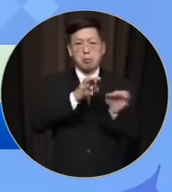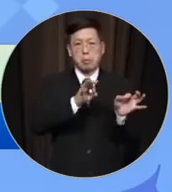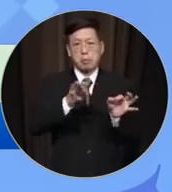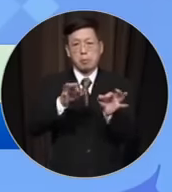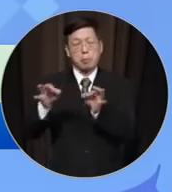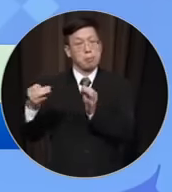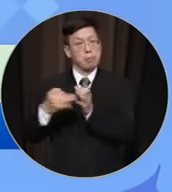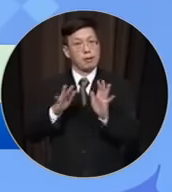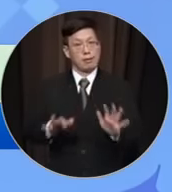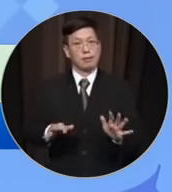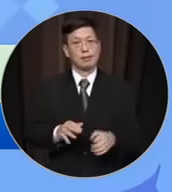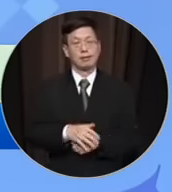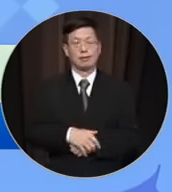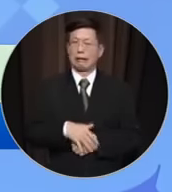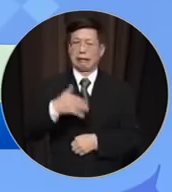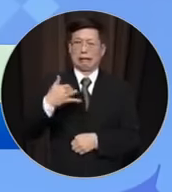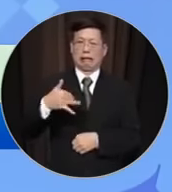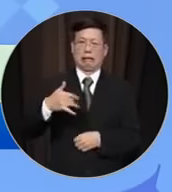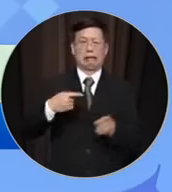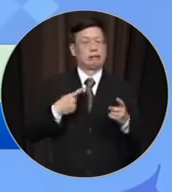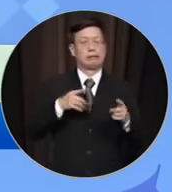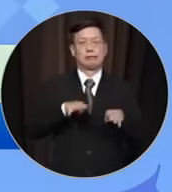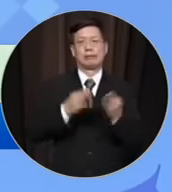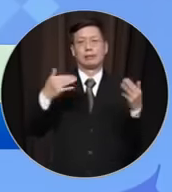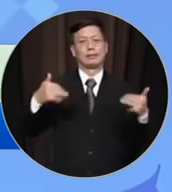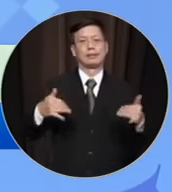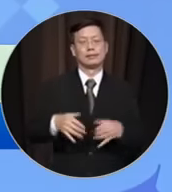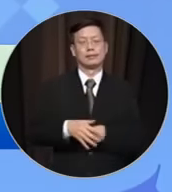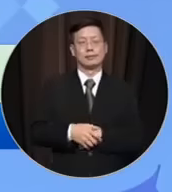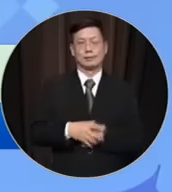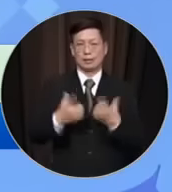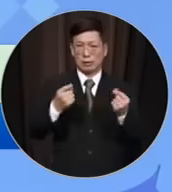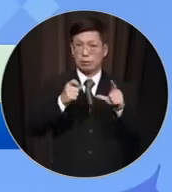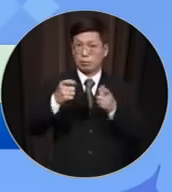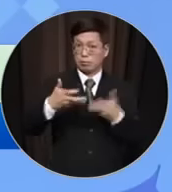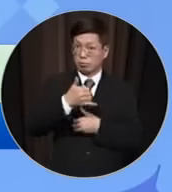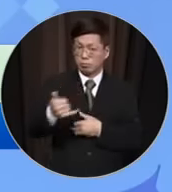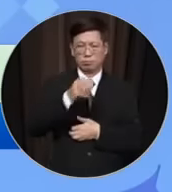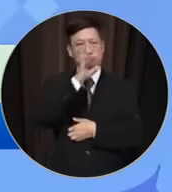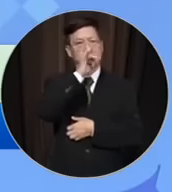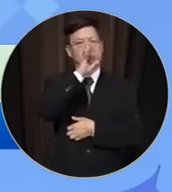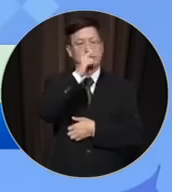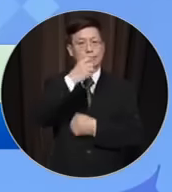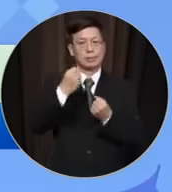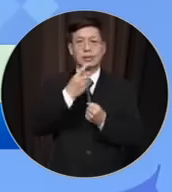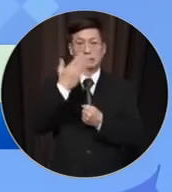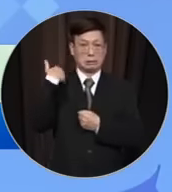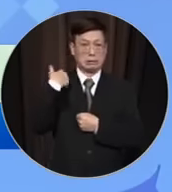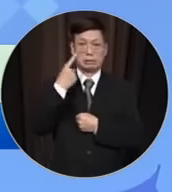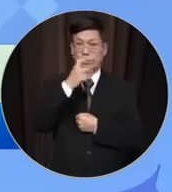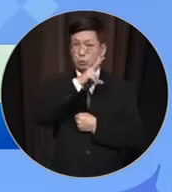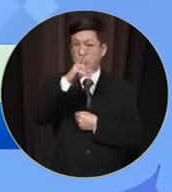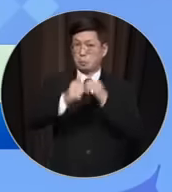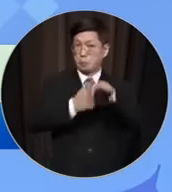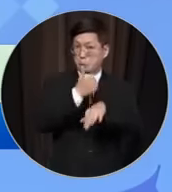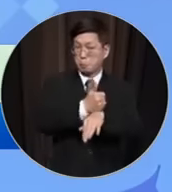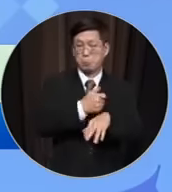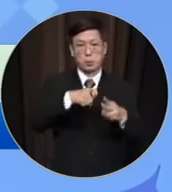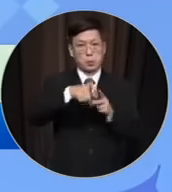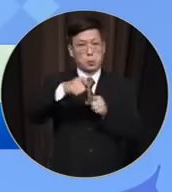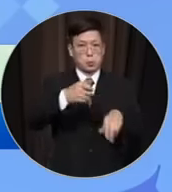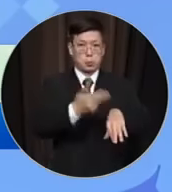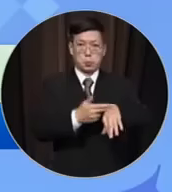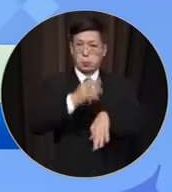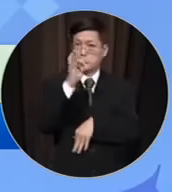宕，到现在为止还无法通车。同样是公务员，很奇怪，在绿色执政的时候工程效率